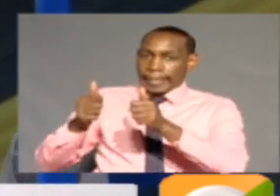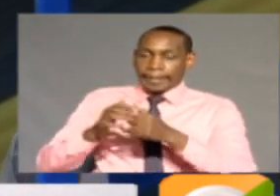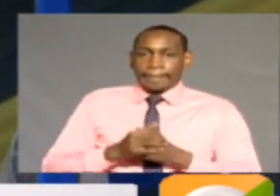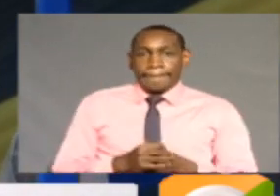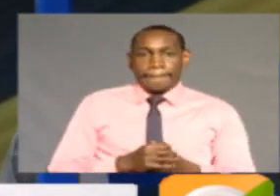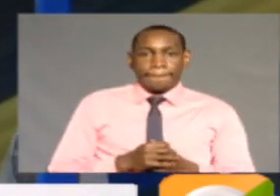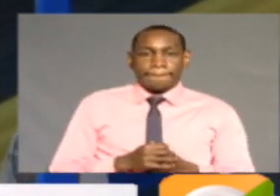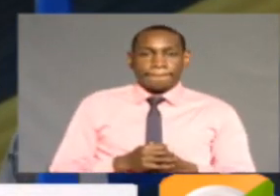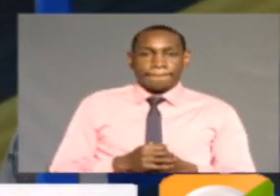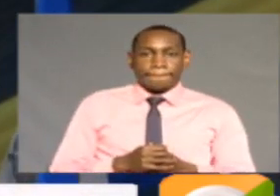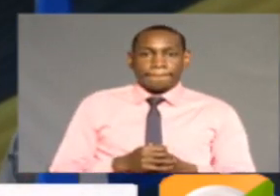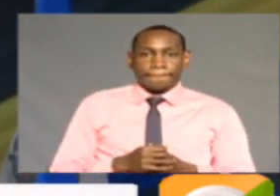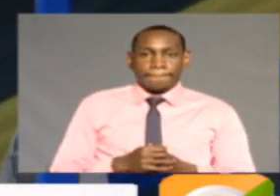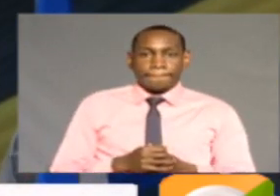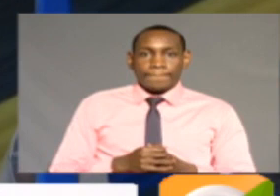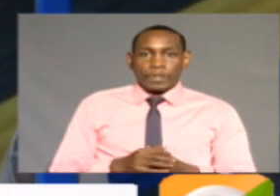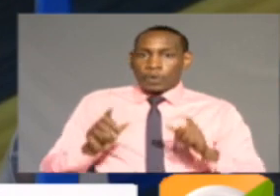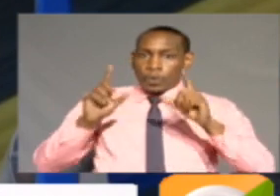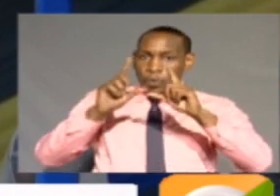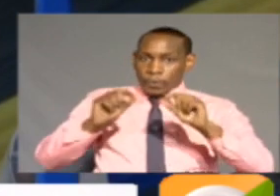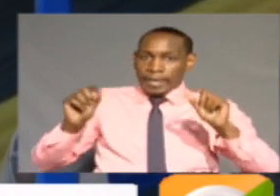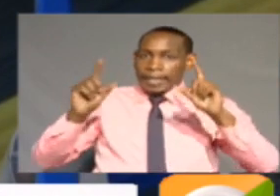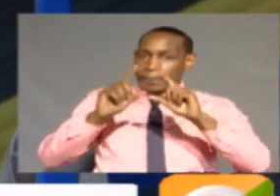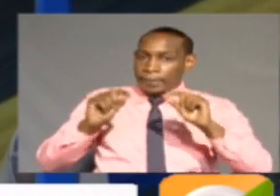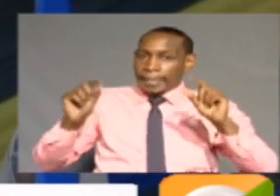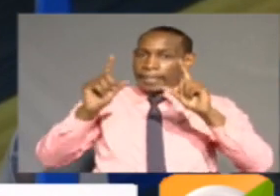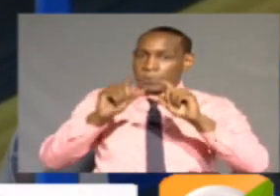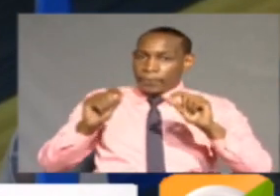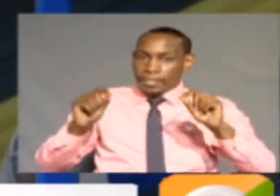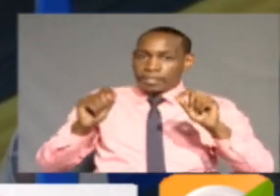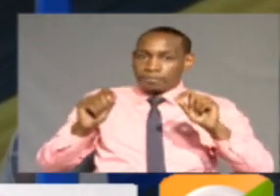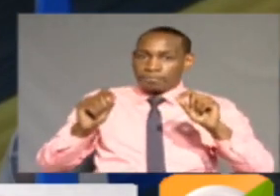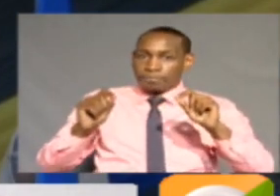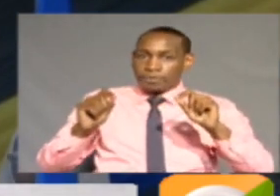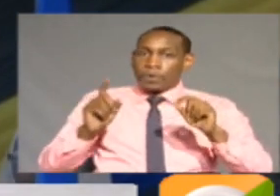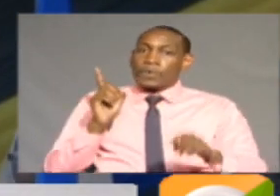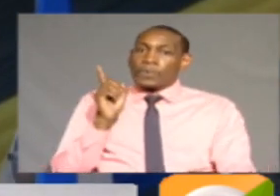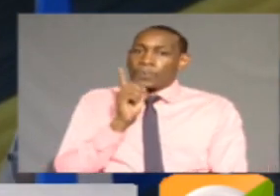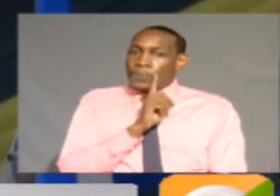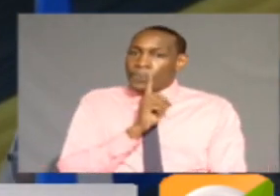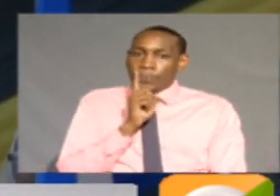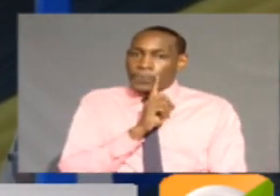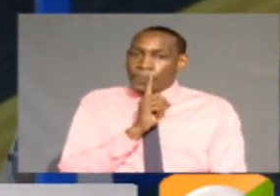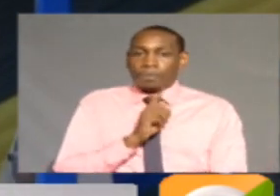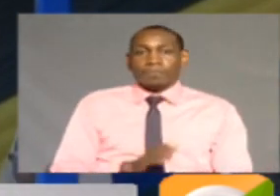Maneno huwa ni sumu kali.